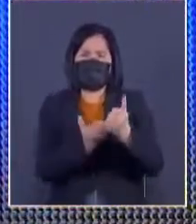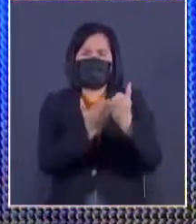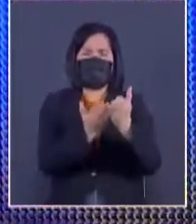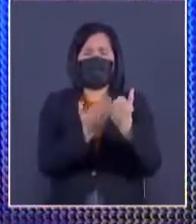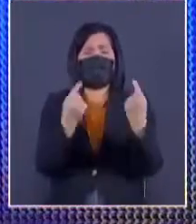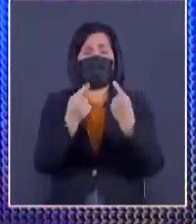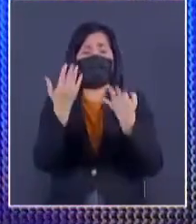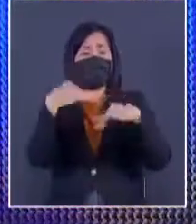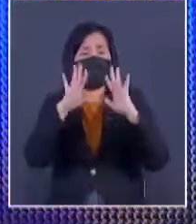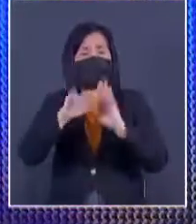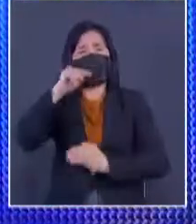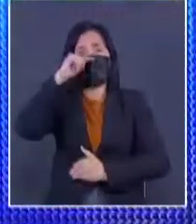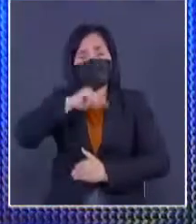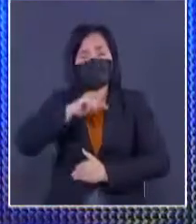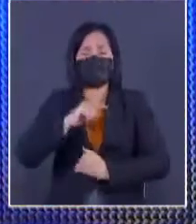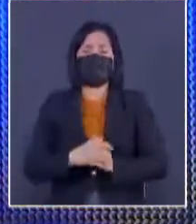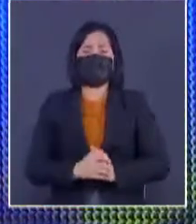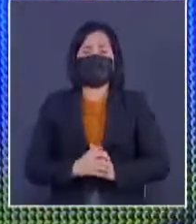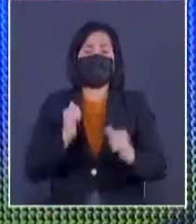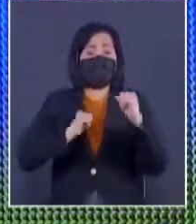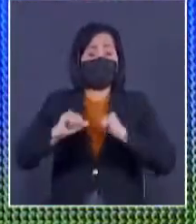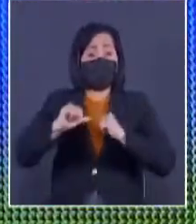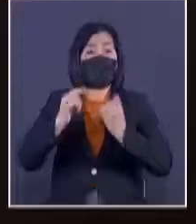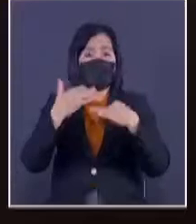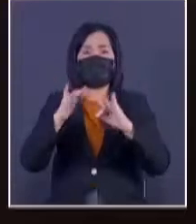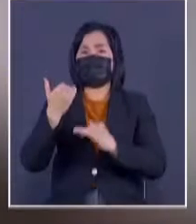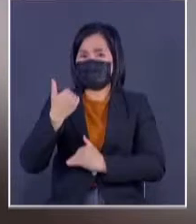แบบแผนท่ารำนาฏศิลป์ไทยและละครรำเอาไว้ได้มากที่สุดค่ะ